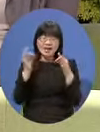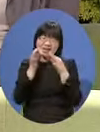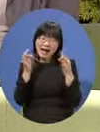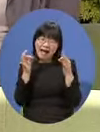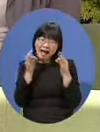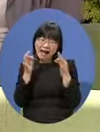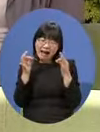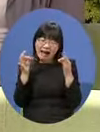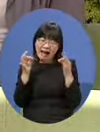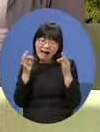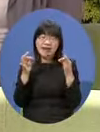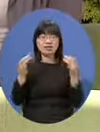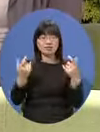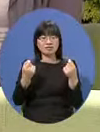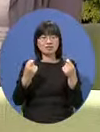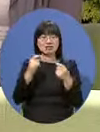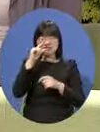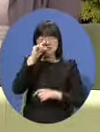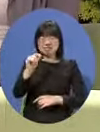하는데요.